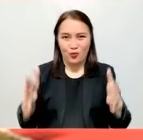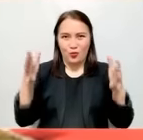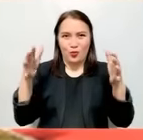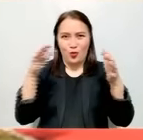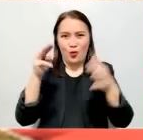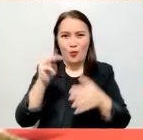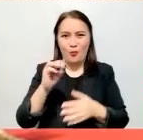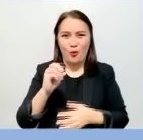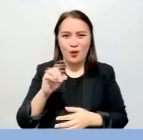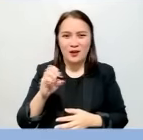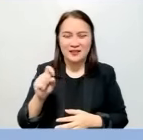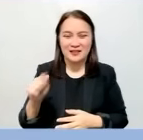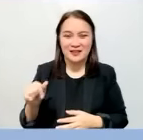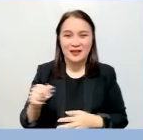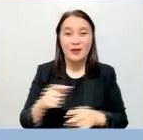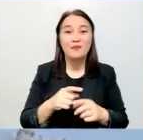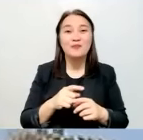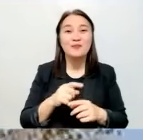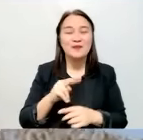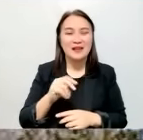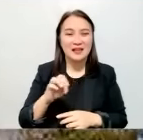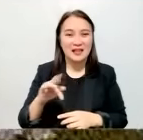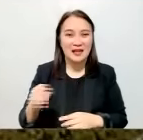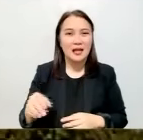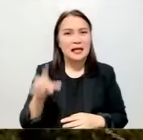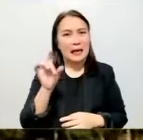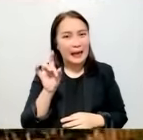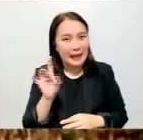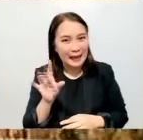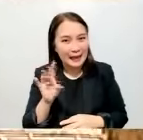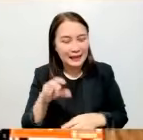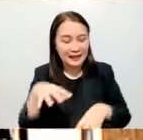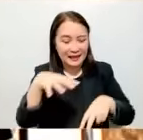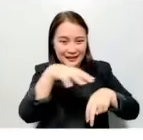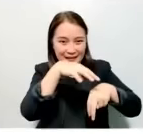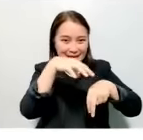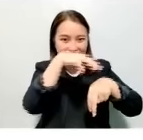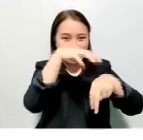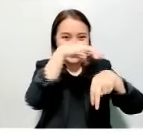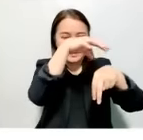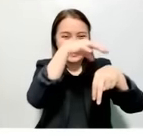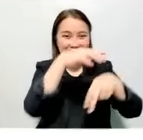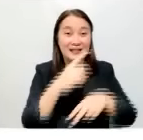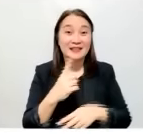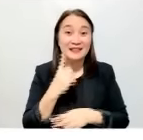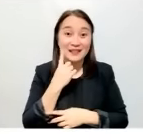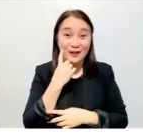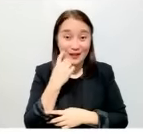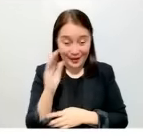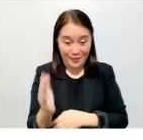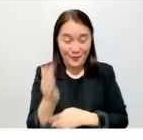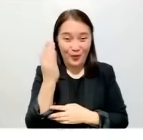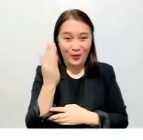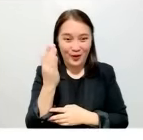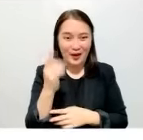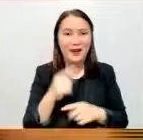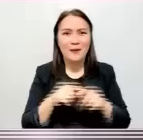Sa kabuuan, 18 hot air balloons ang pinalipad kaninang umaga. Pero pwede ring sakyan yan ng mga